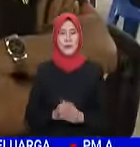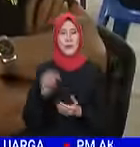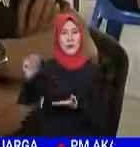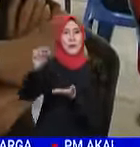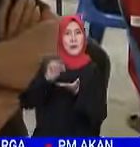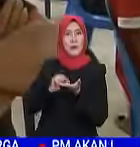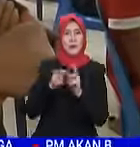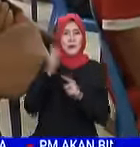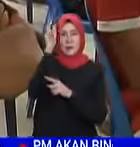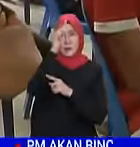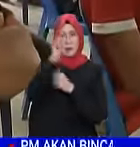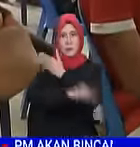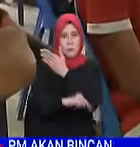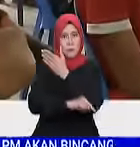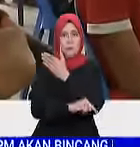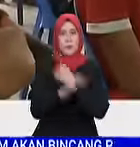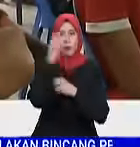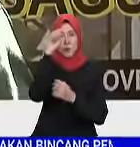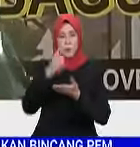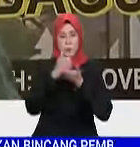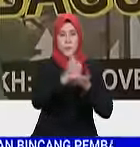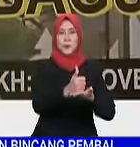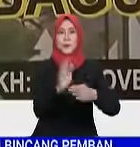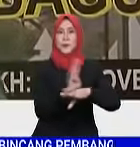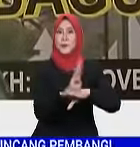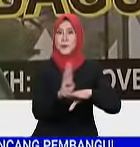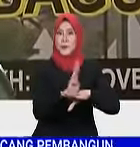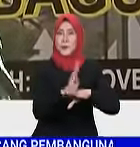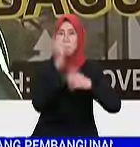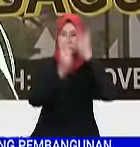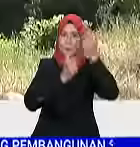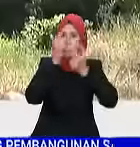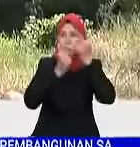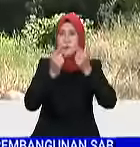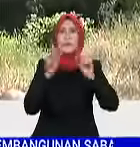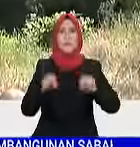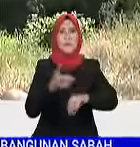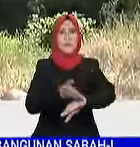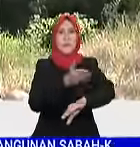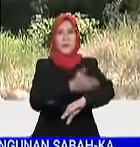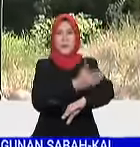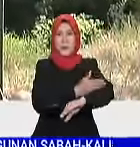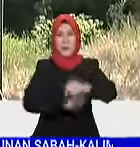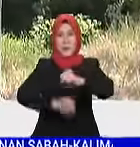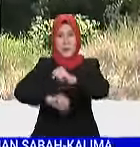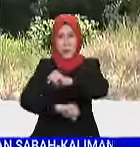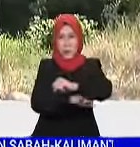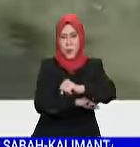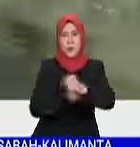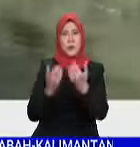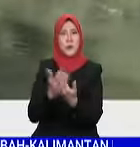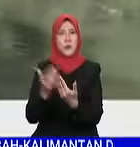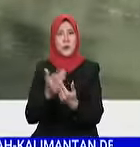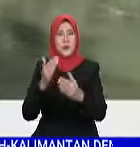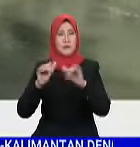Geran daripada kerajaan negeri itu bagi membantu usahawan mikro pelancongan menambah baik infrastruktur seperti kemudahan